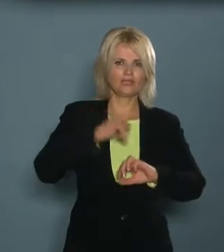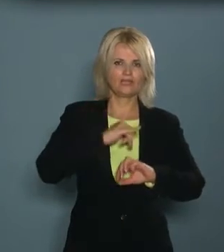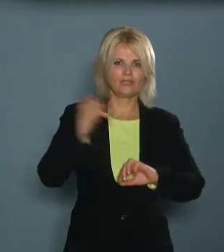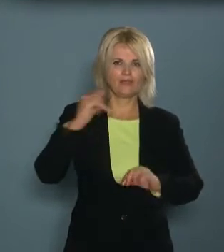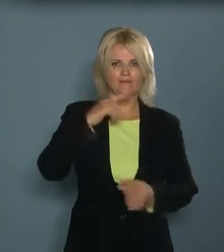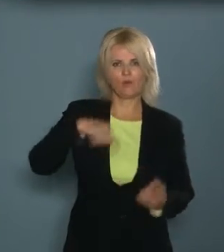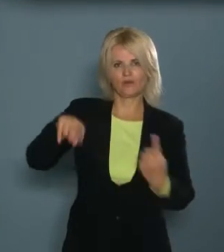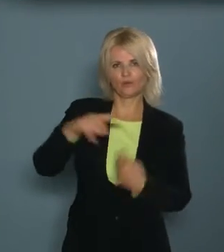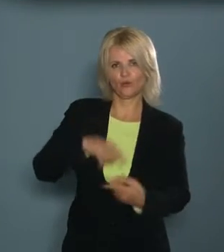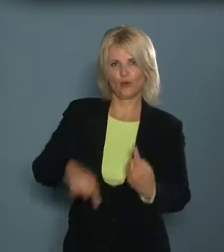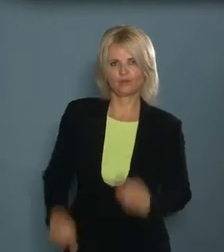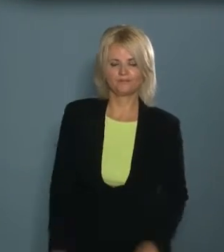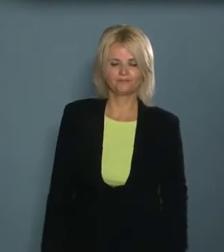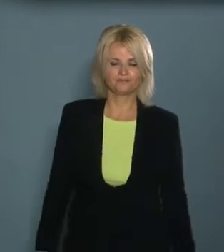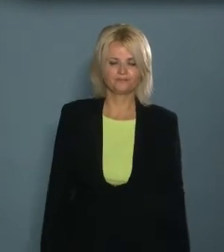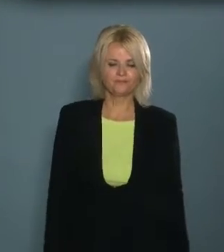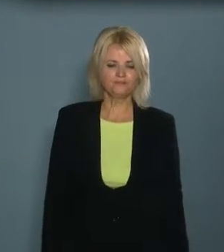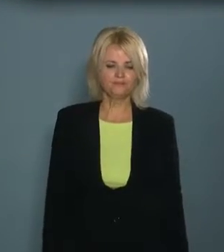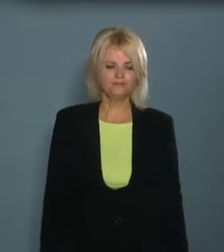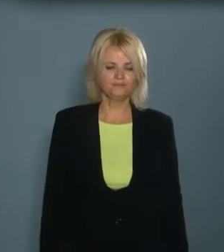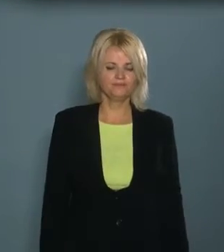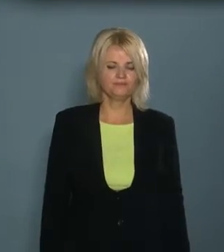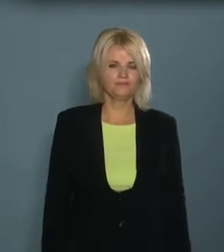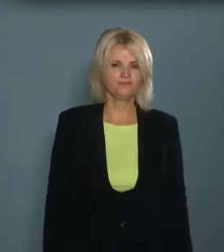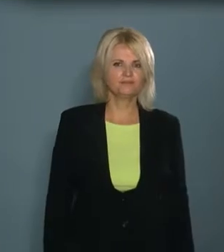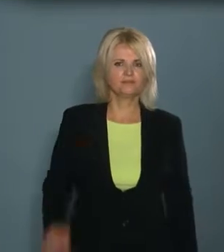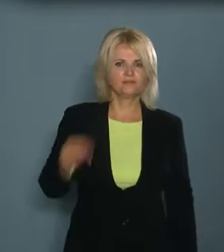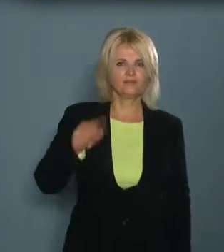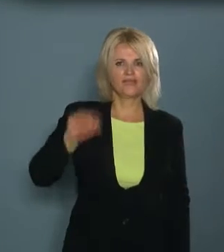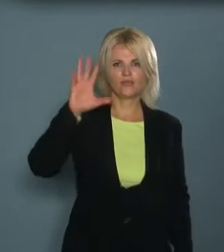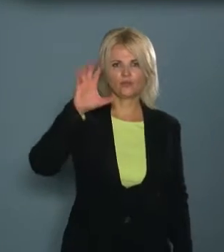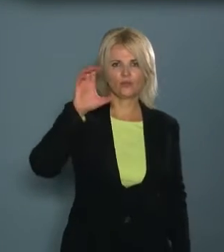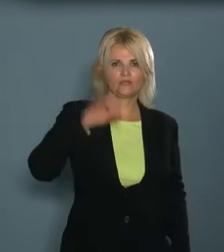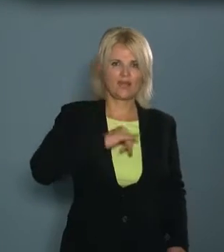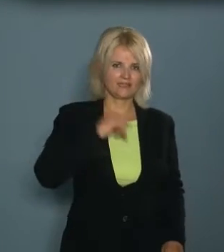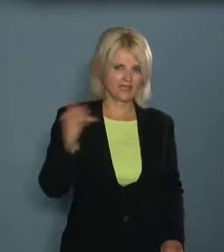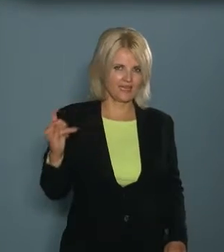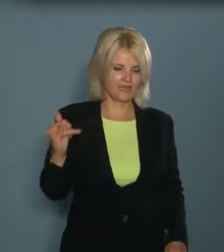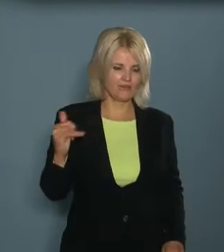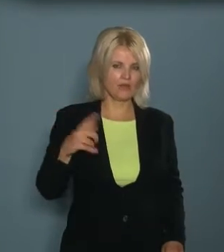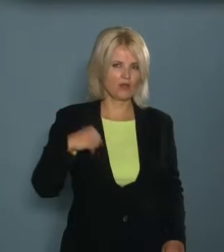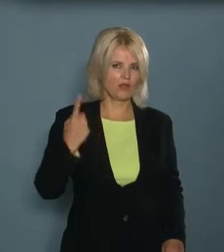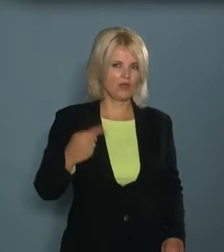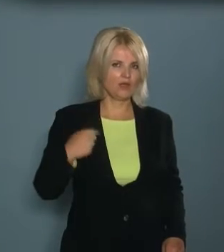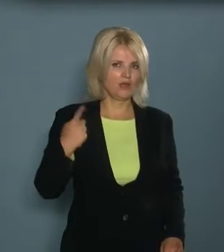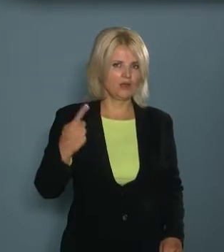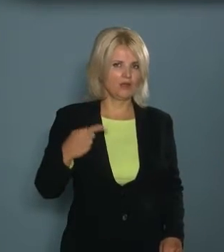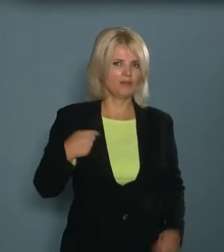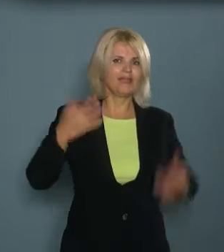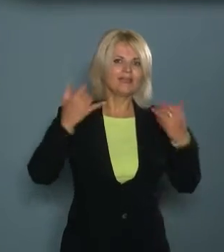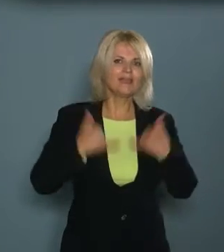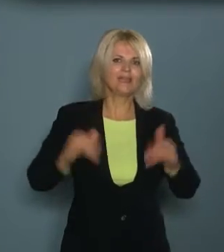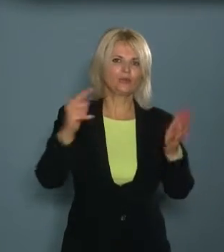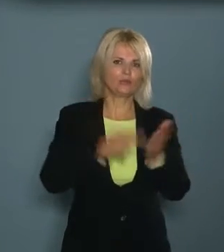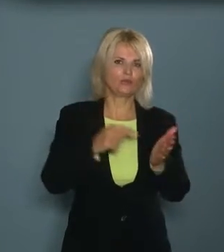500. évfordulóját. És legyen ez az 500 év a mi kiinduló